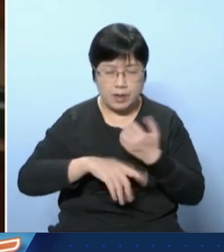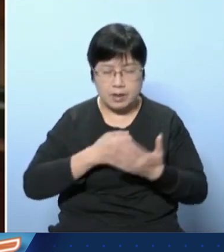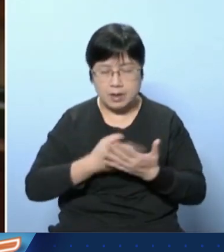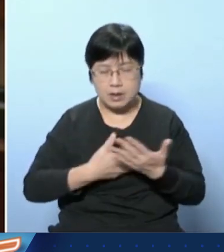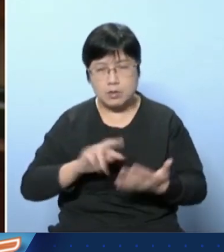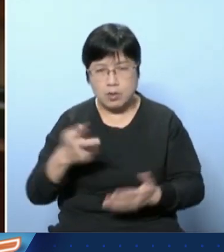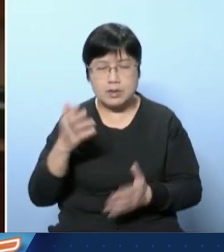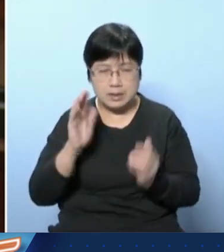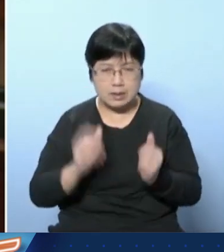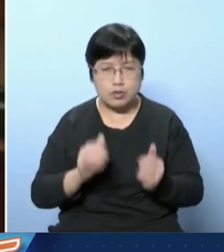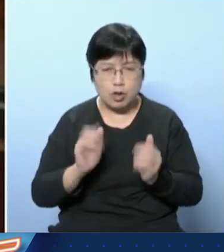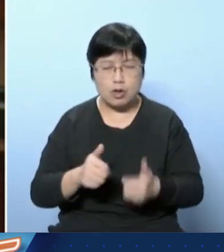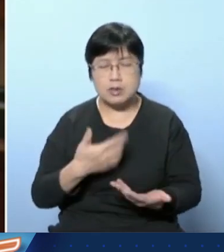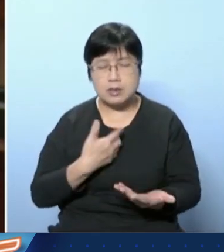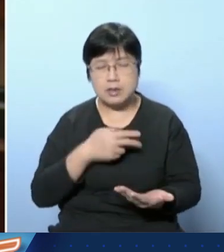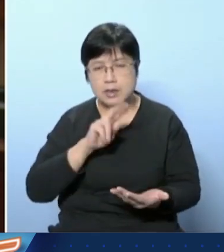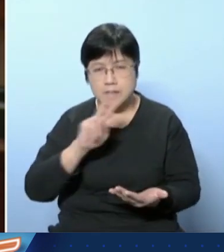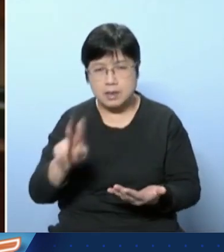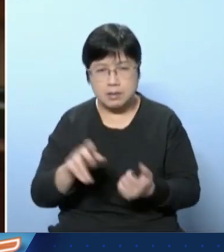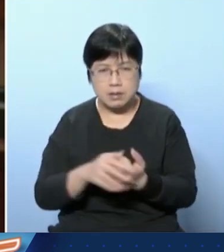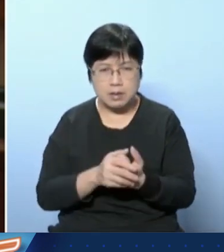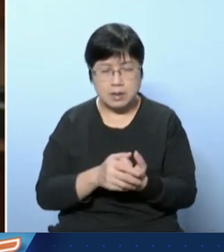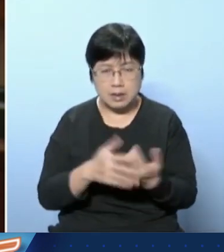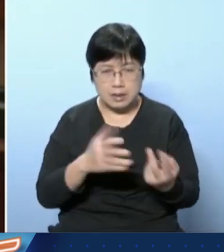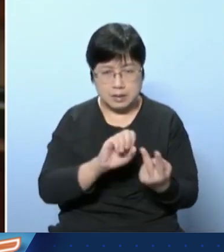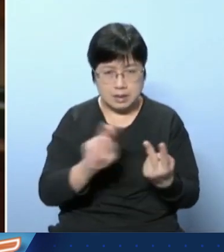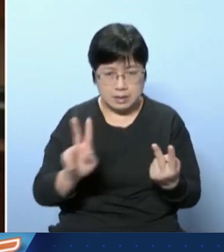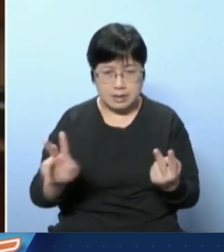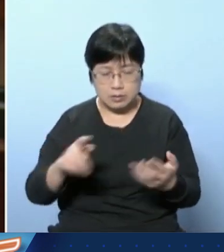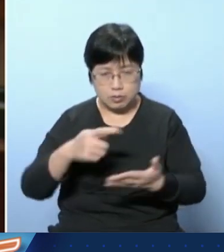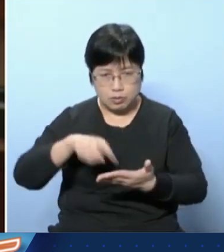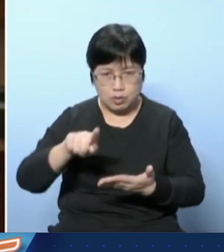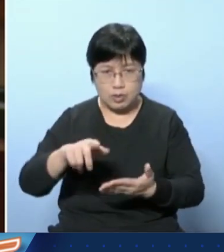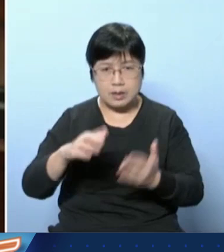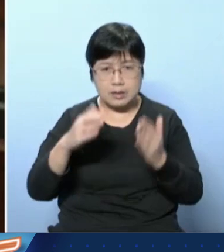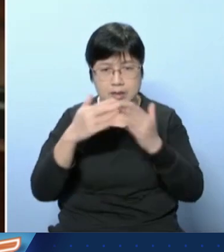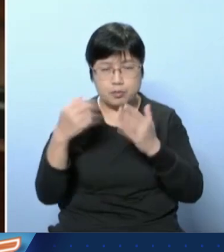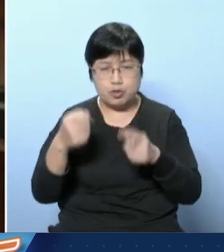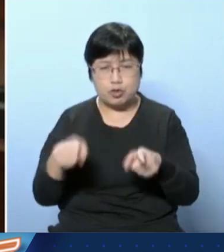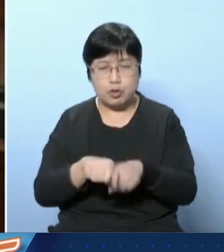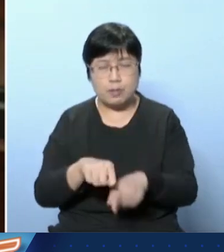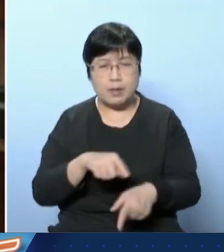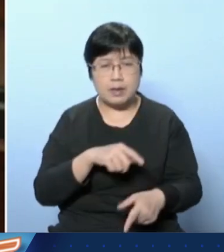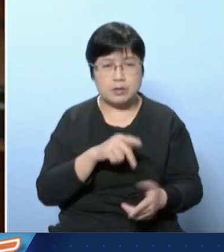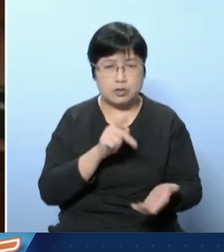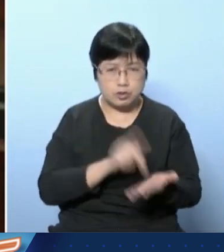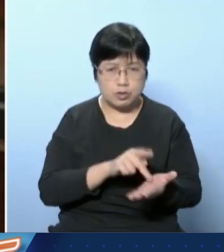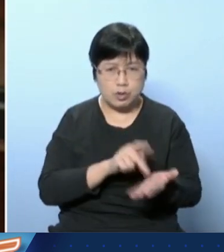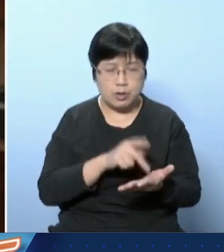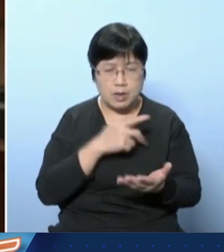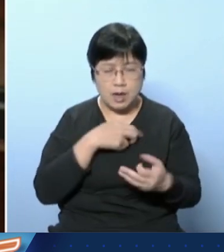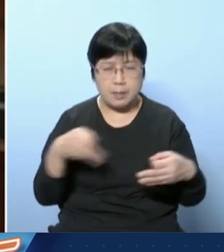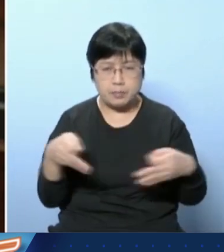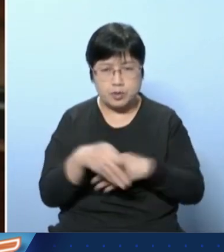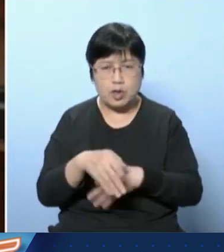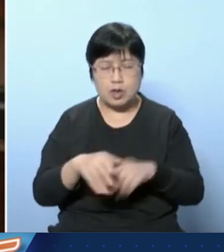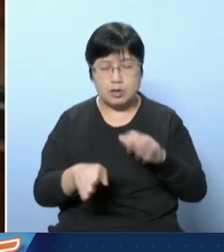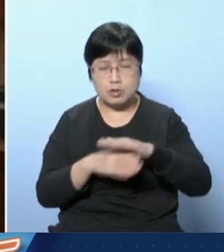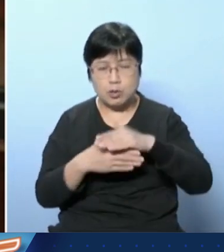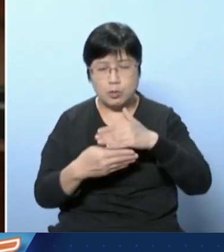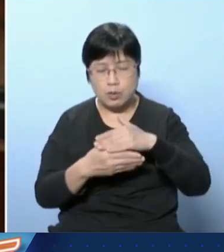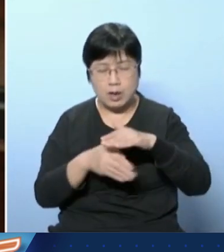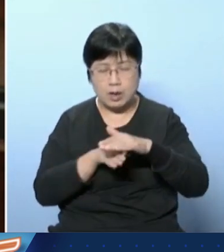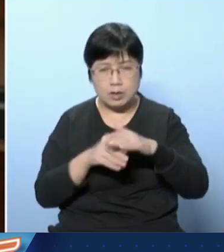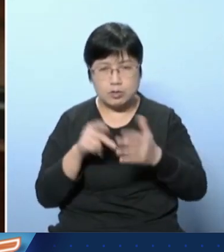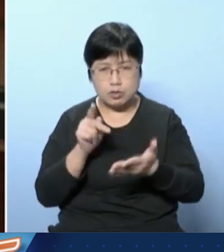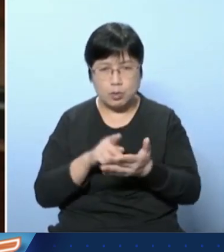所以如果我哋而家見到我哋個喺2022年通過嘅業主與租客合約合條例，即係劏房租管咧，如